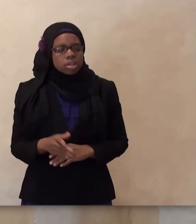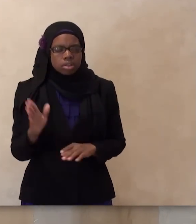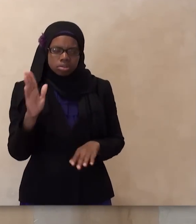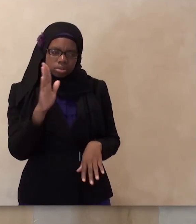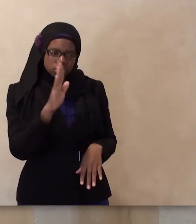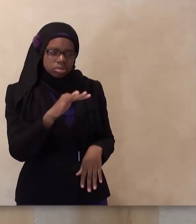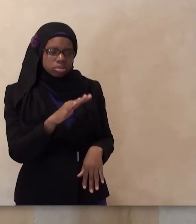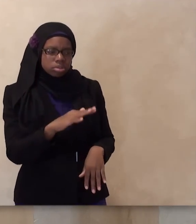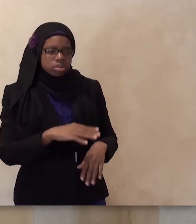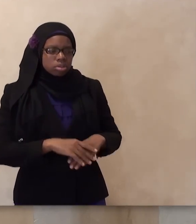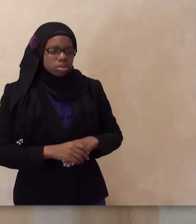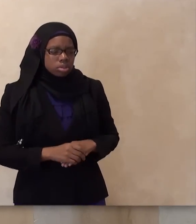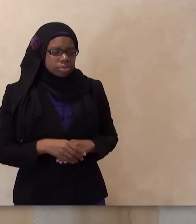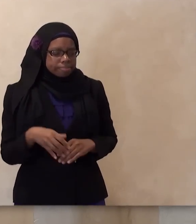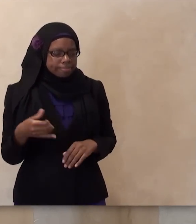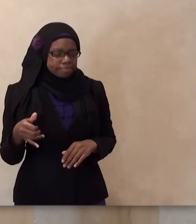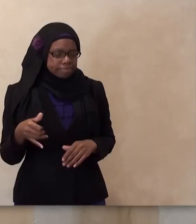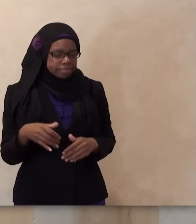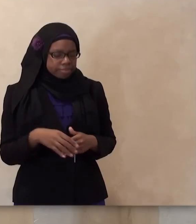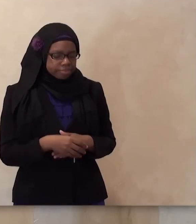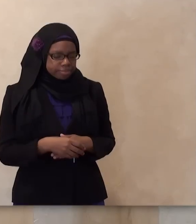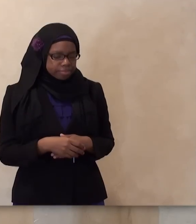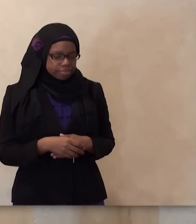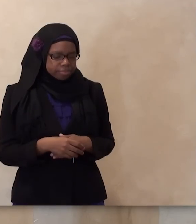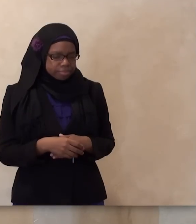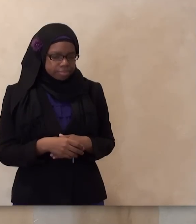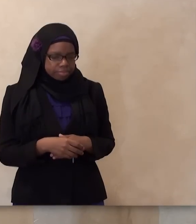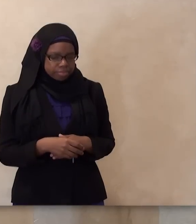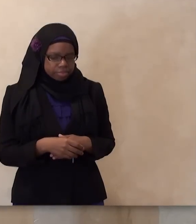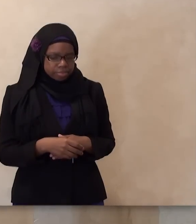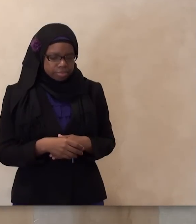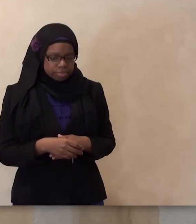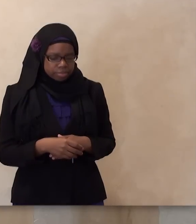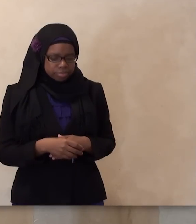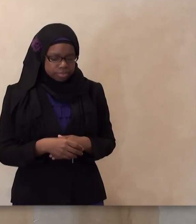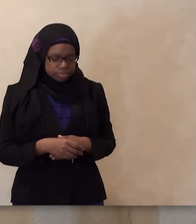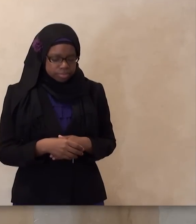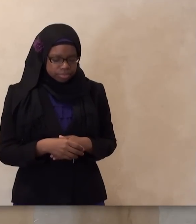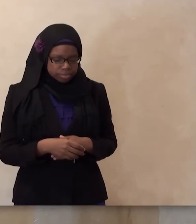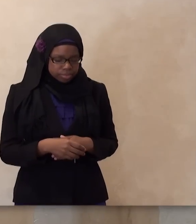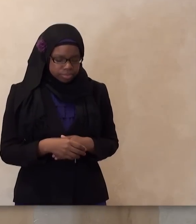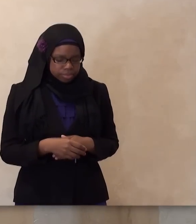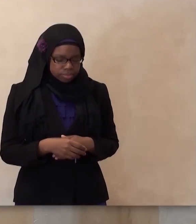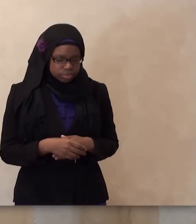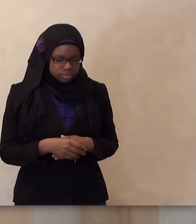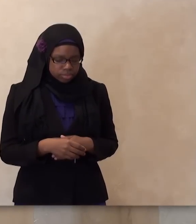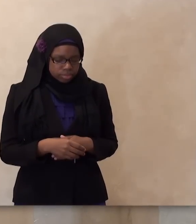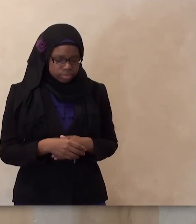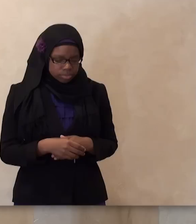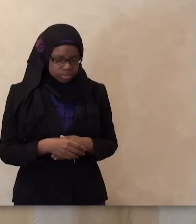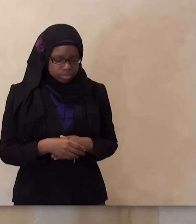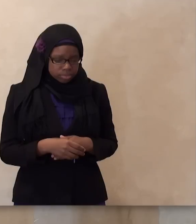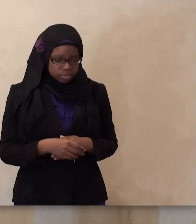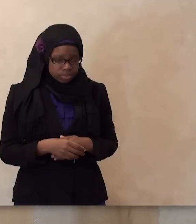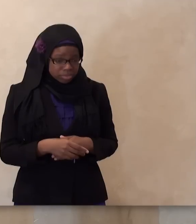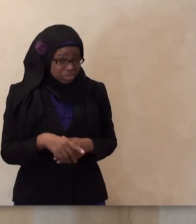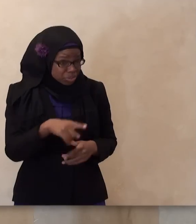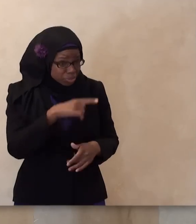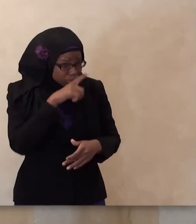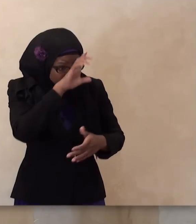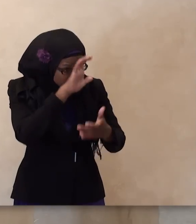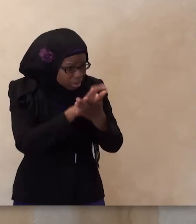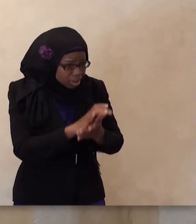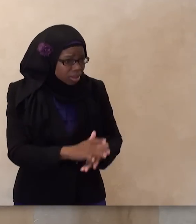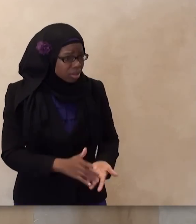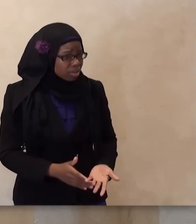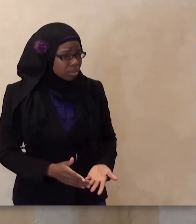قَالَ لَهُ صَاحِبُ وَهُوَ يُحَاذِرُ. In that talk, أَكَفَرْتَ بِالَّذِي خَلَقَكَ مِنْ تُرَابٍ. Do you disbelieve Allah